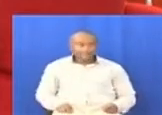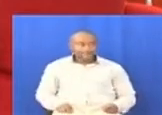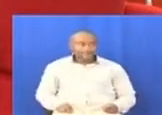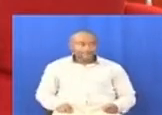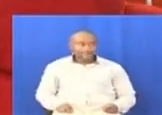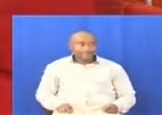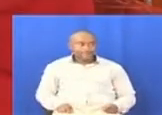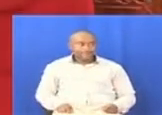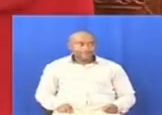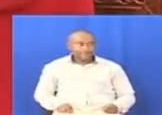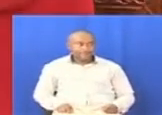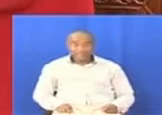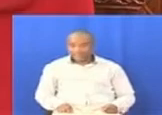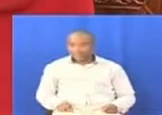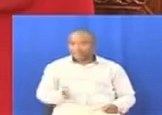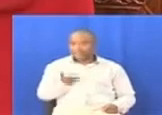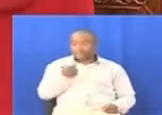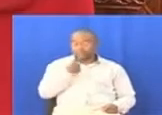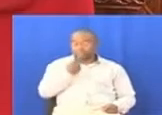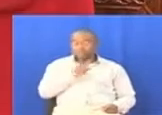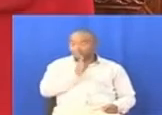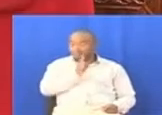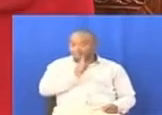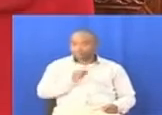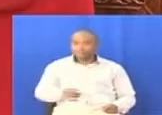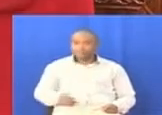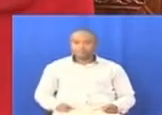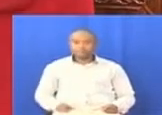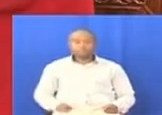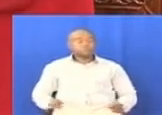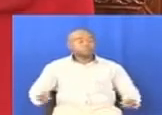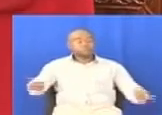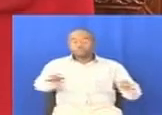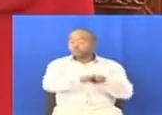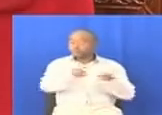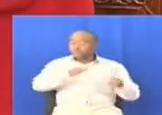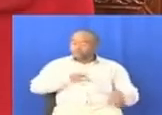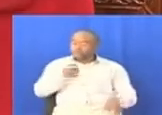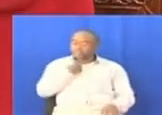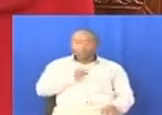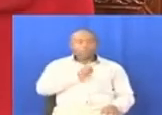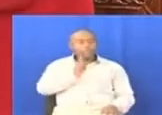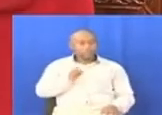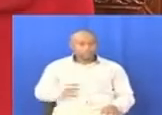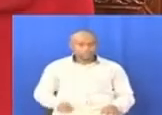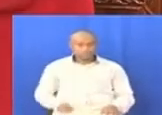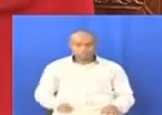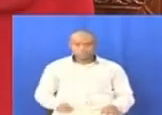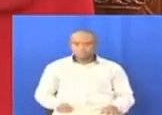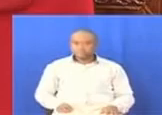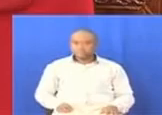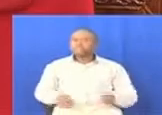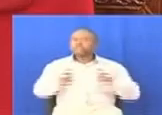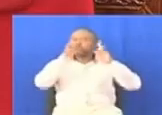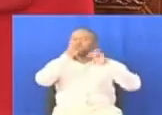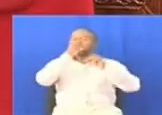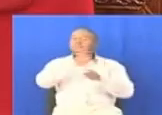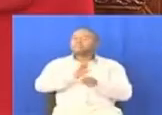tumesema hapana. Ndugu zangu hapa tumesema hapana. Hoja nyingi tu. Sasa